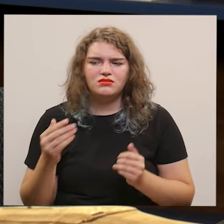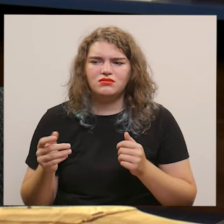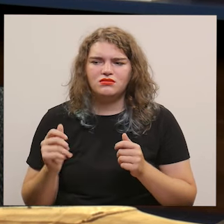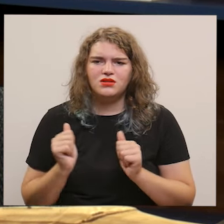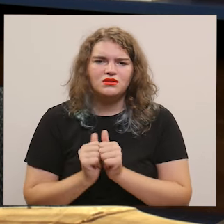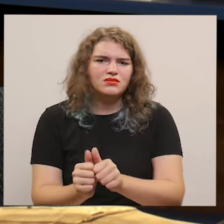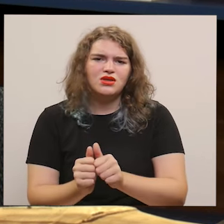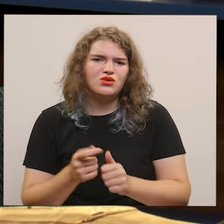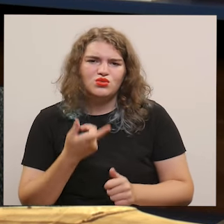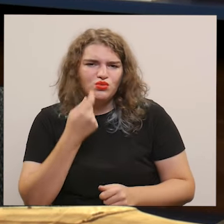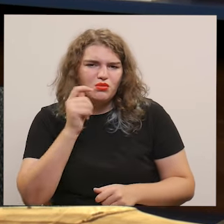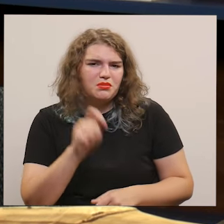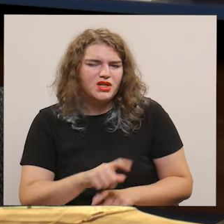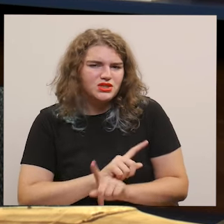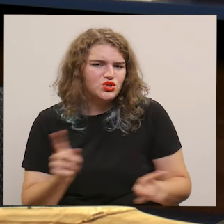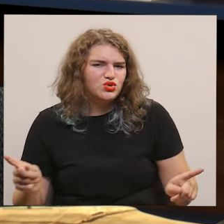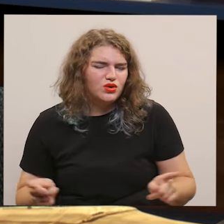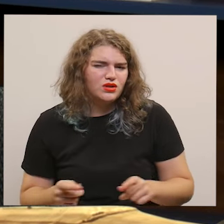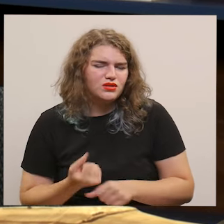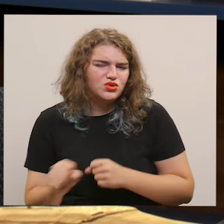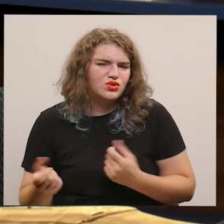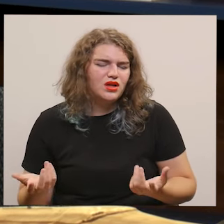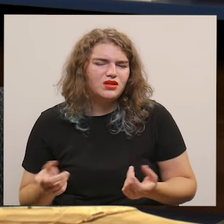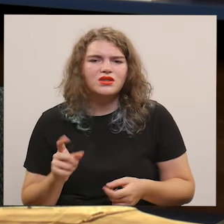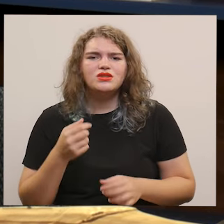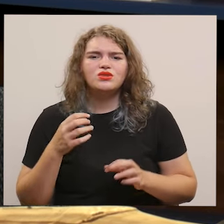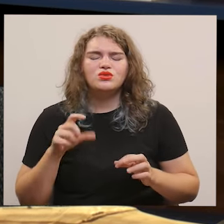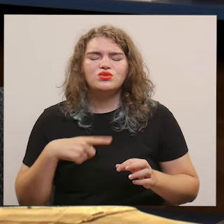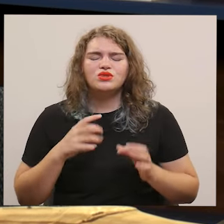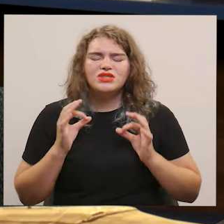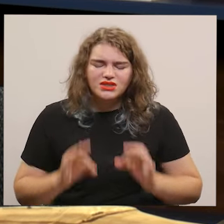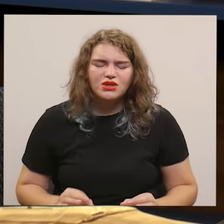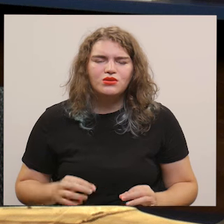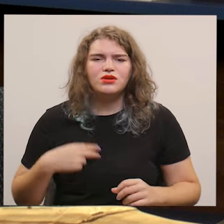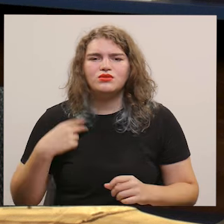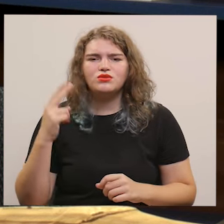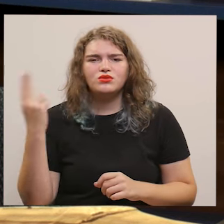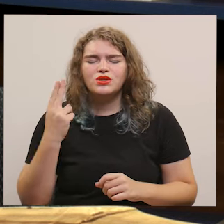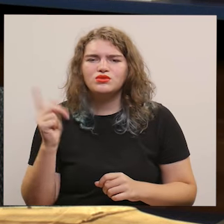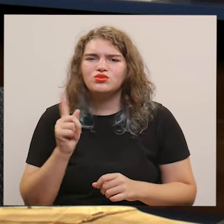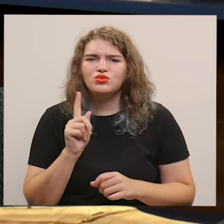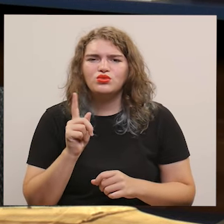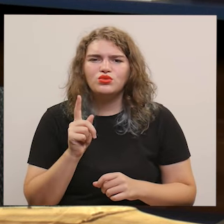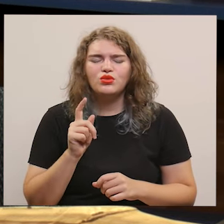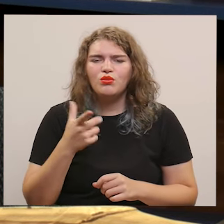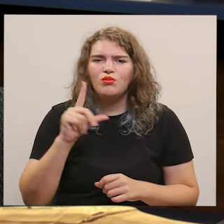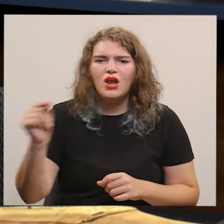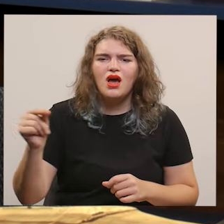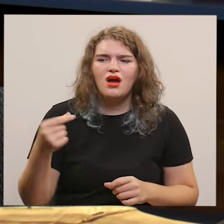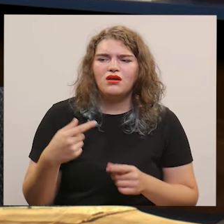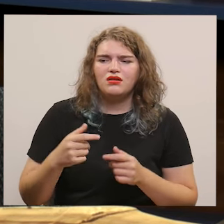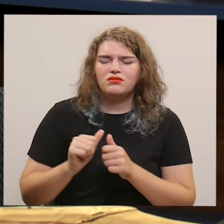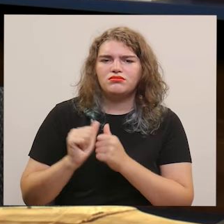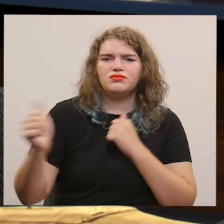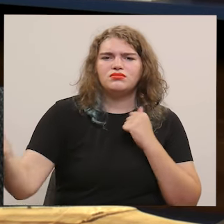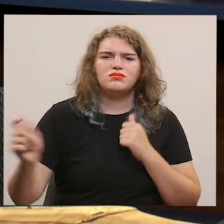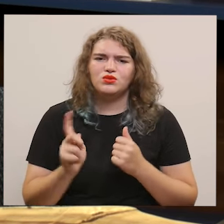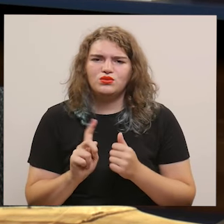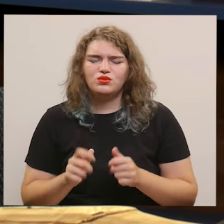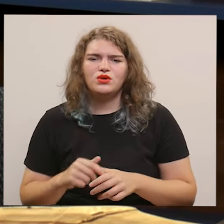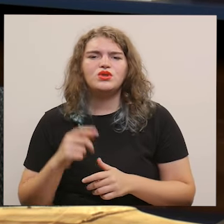să vorbesc în numele meu. Niciodată Dumnezeu, am certitudinea clară că Dumnezeu niciodată nu pleacă de lângă mine. Știu că